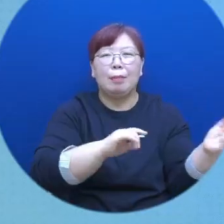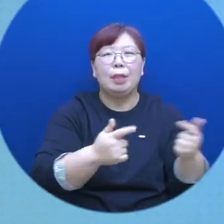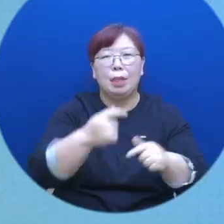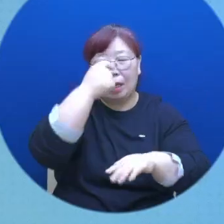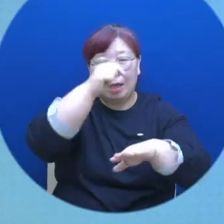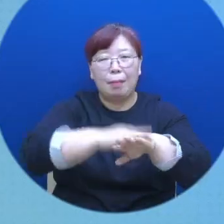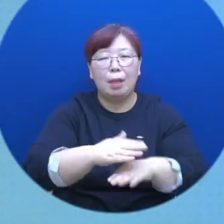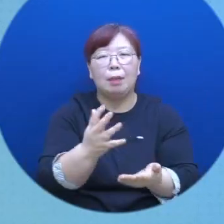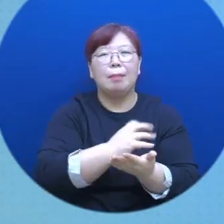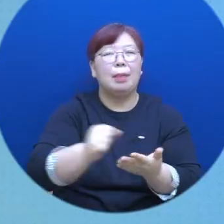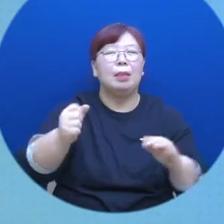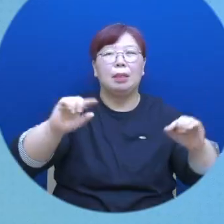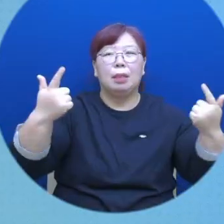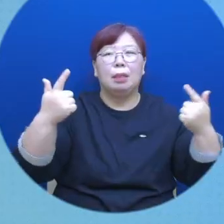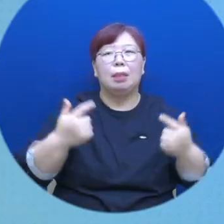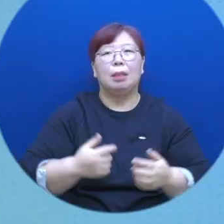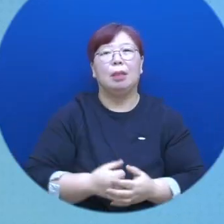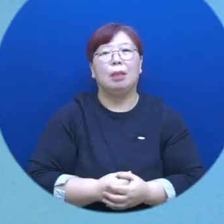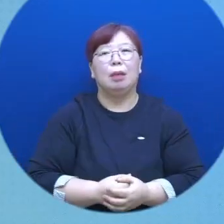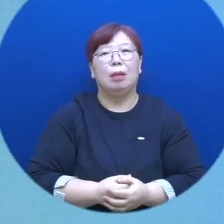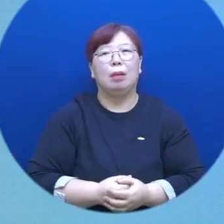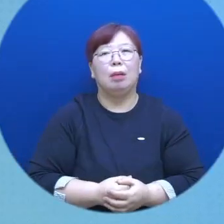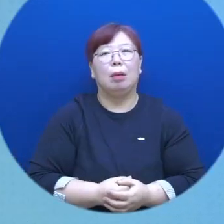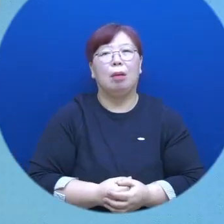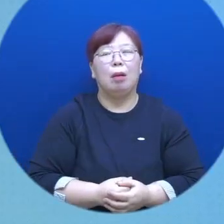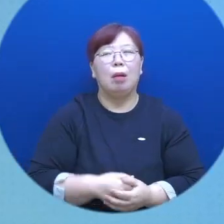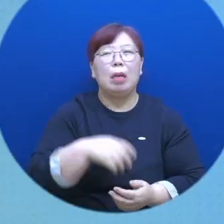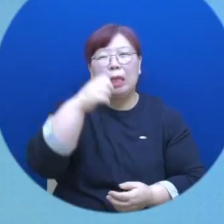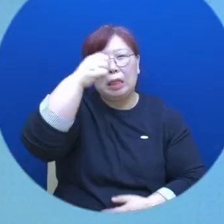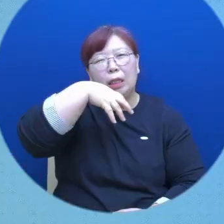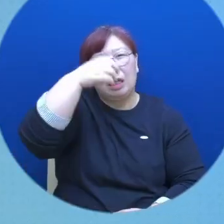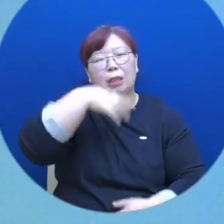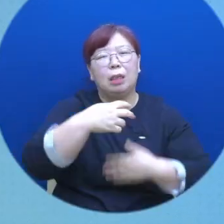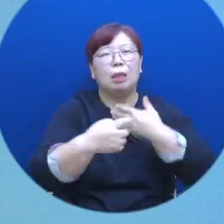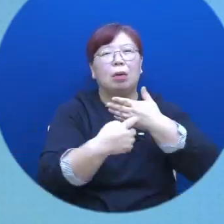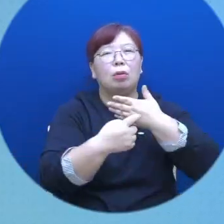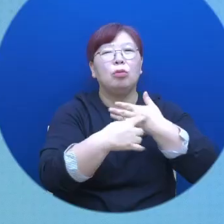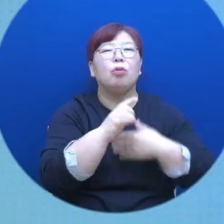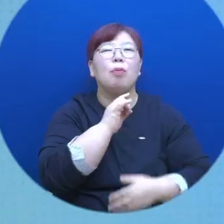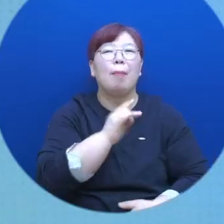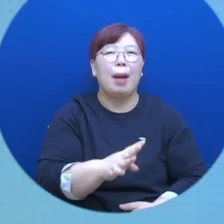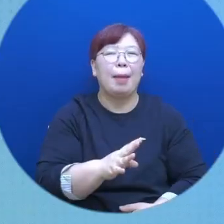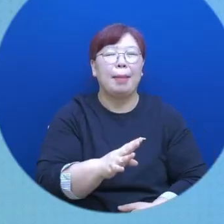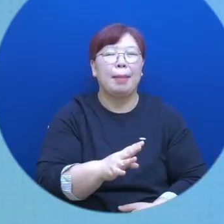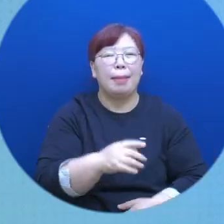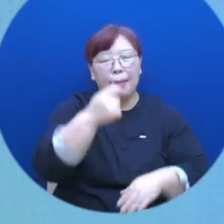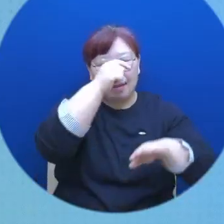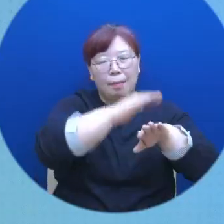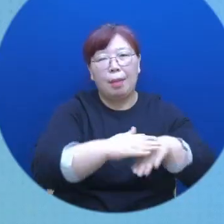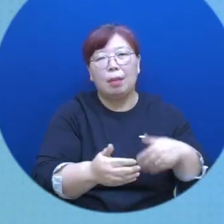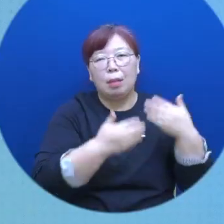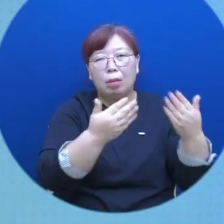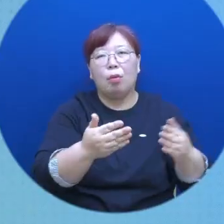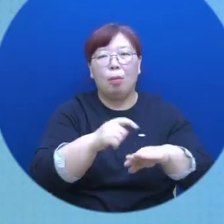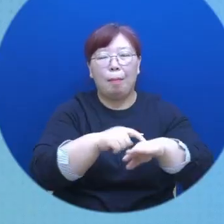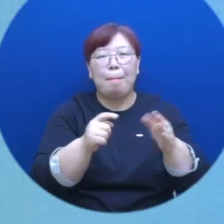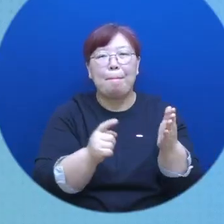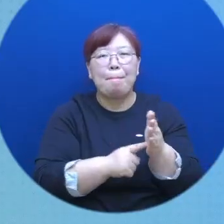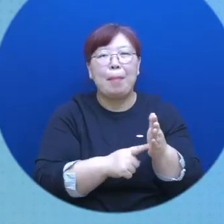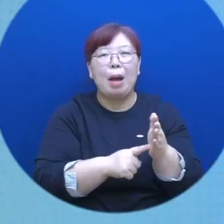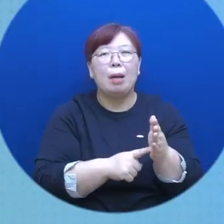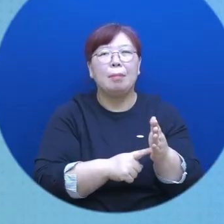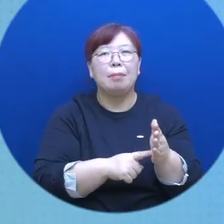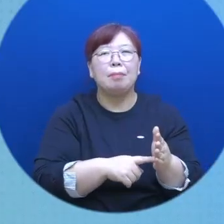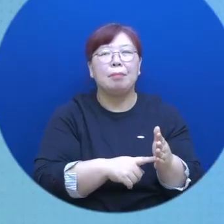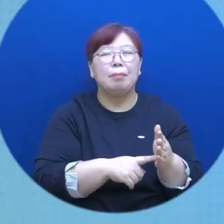그렇게 말씀을 드릴 수 있다는 거예요. 얼마든지 형식, 얼마든지 마음에 없는 마당만